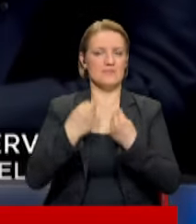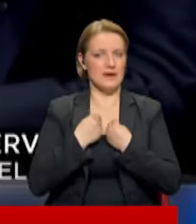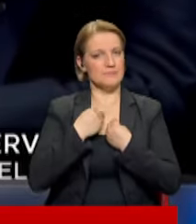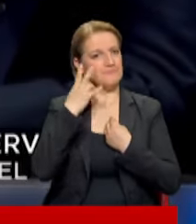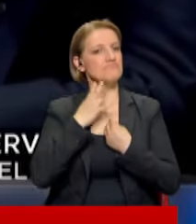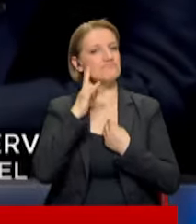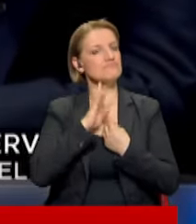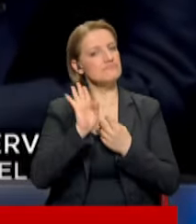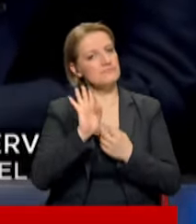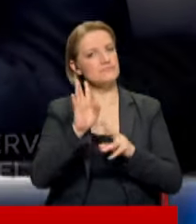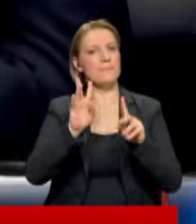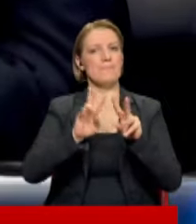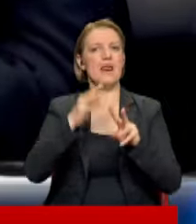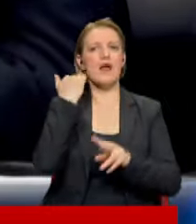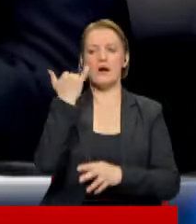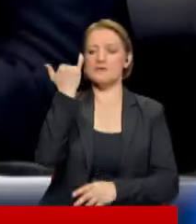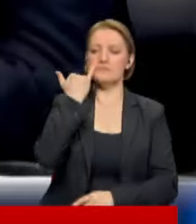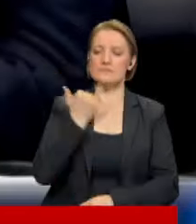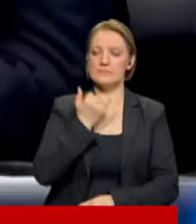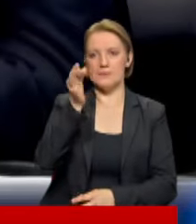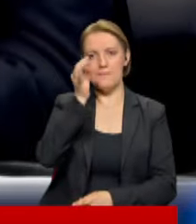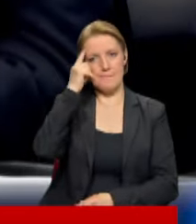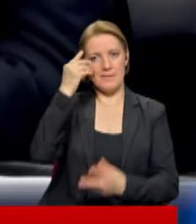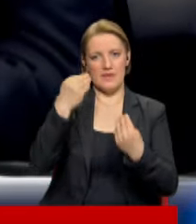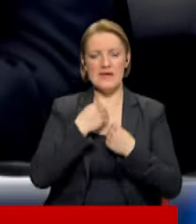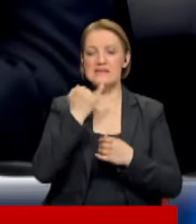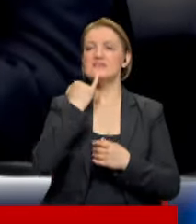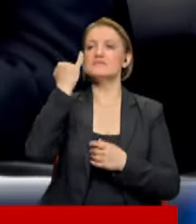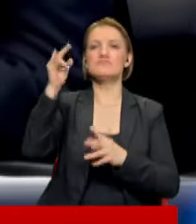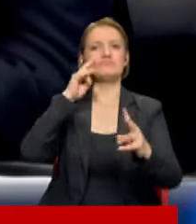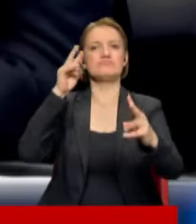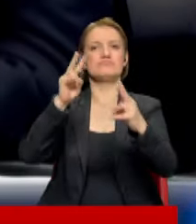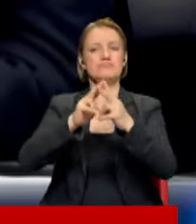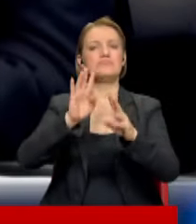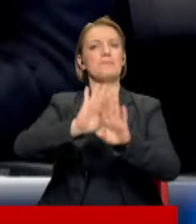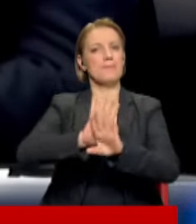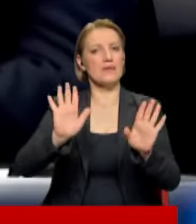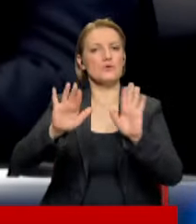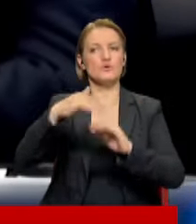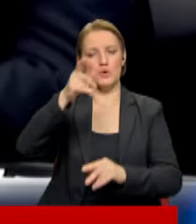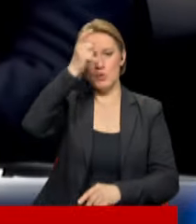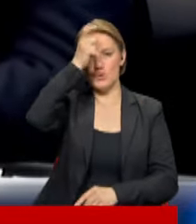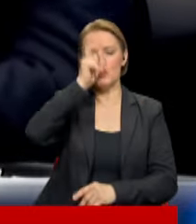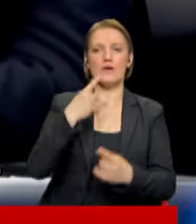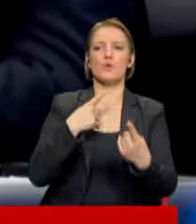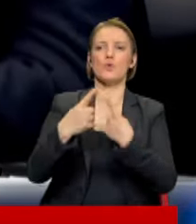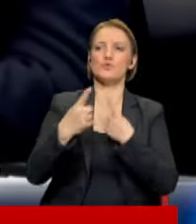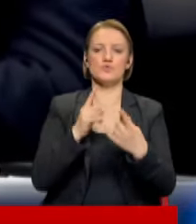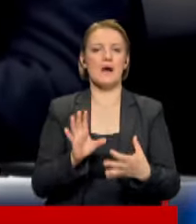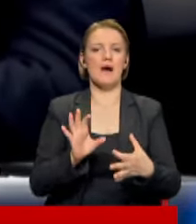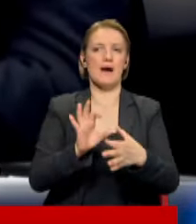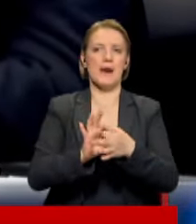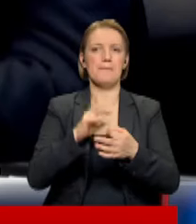Nezaket göstererek ziyaretten sonra da telefonla beni aramak suretiyle Türkiye'yi konuştuklarına dair